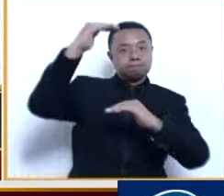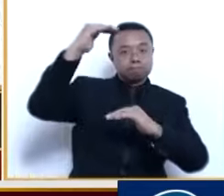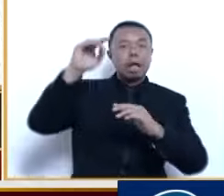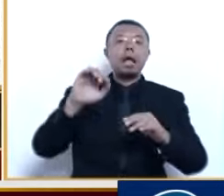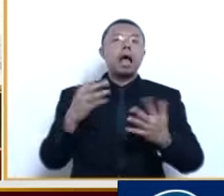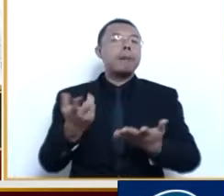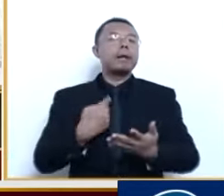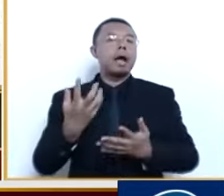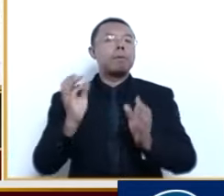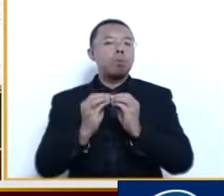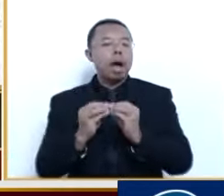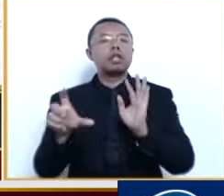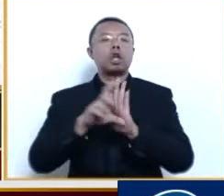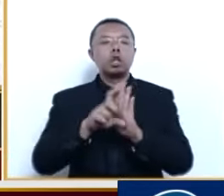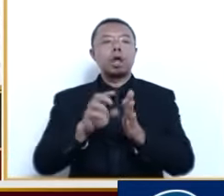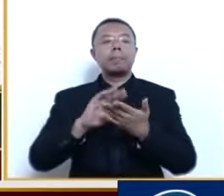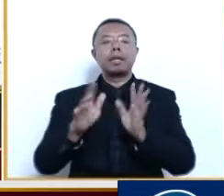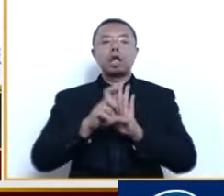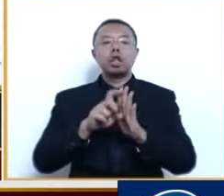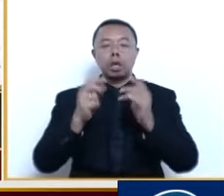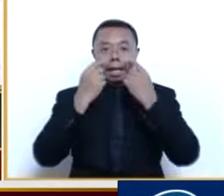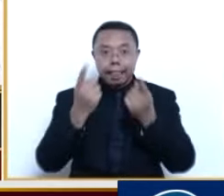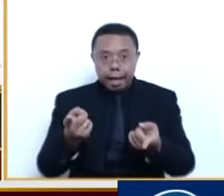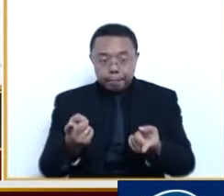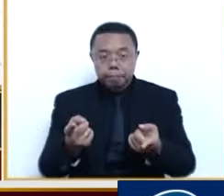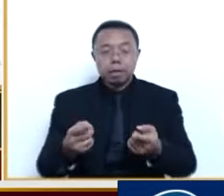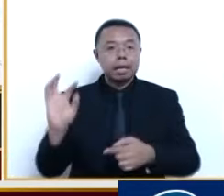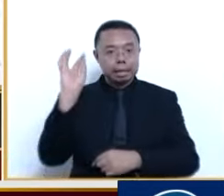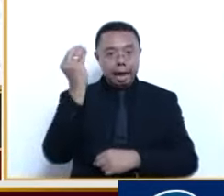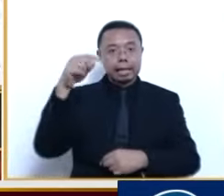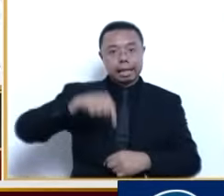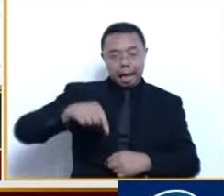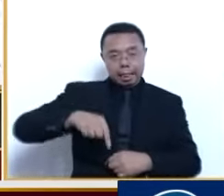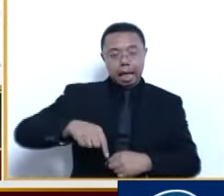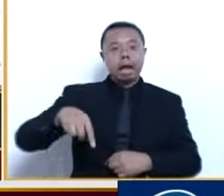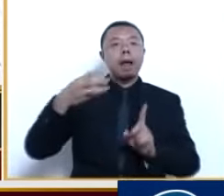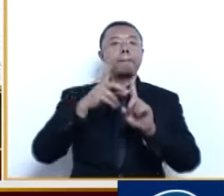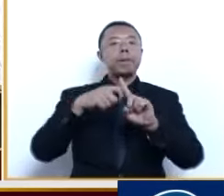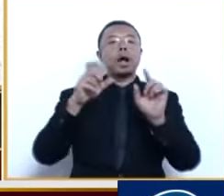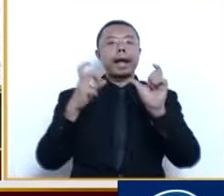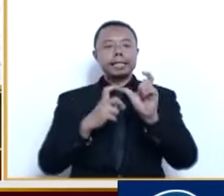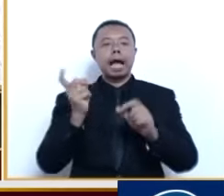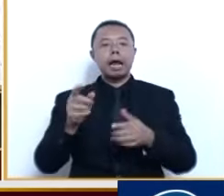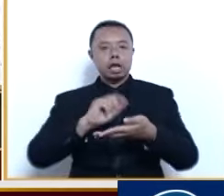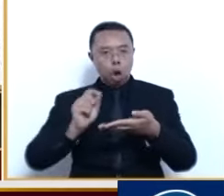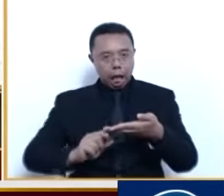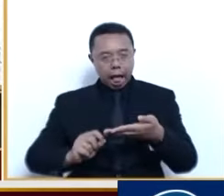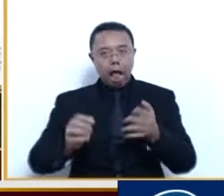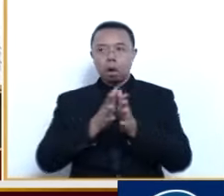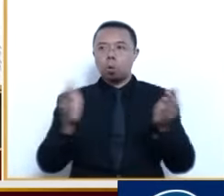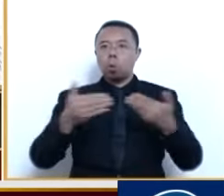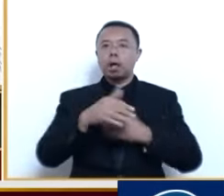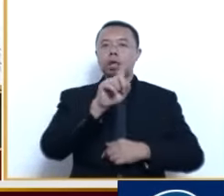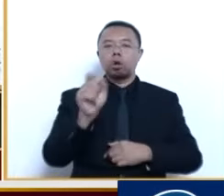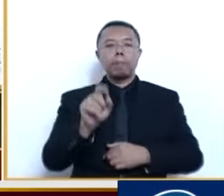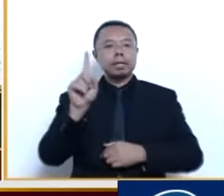apa yang akan kami lakukan misalnya sebagai contoh konkrit di Jakarta Selatan di Blok S ada sekolah dengan luas